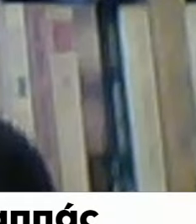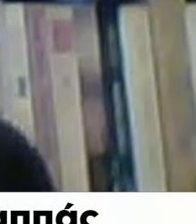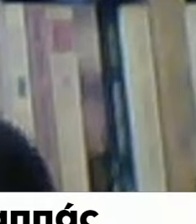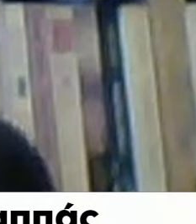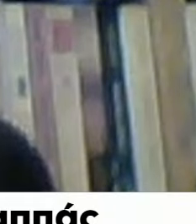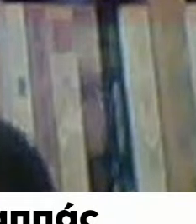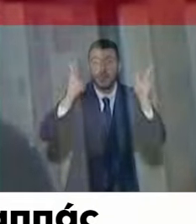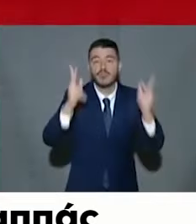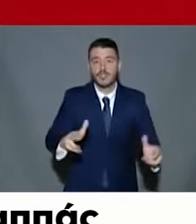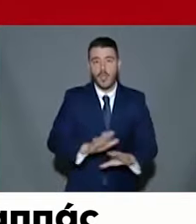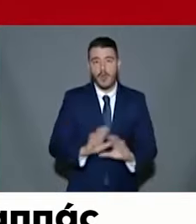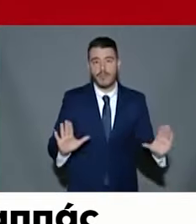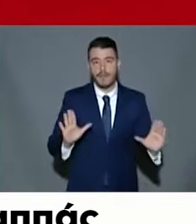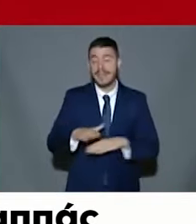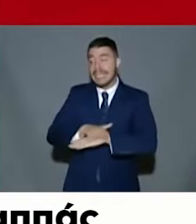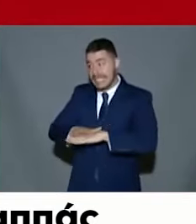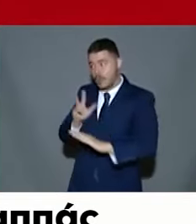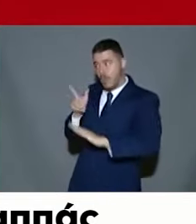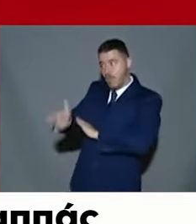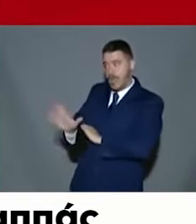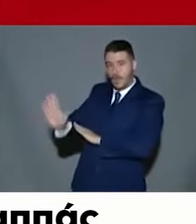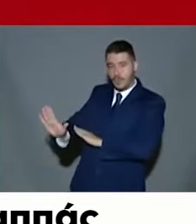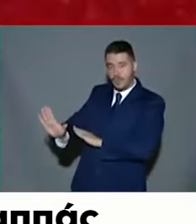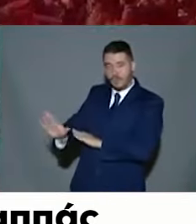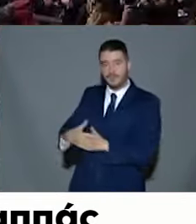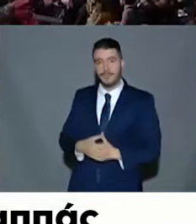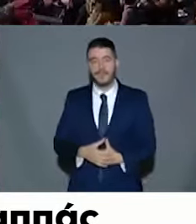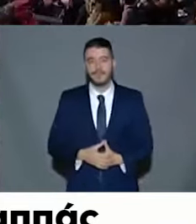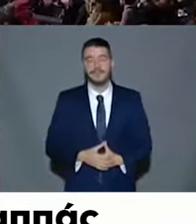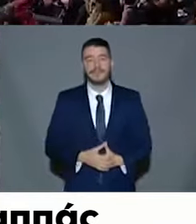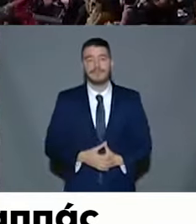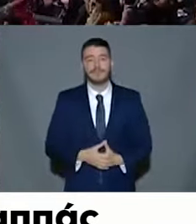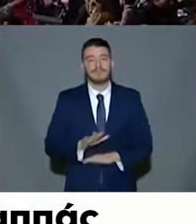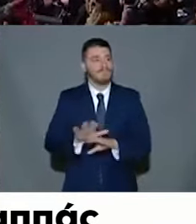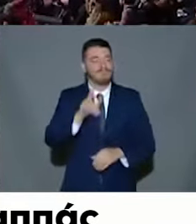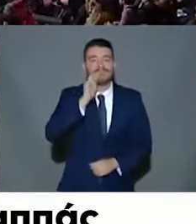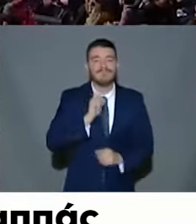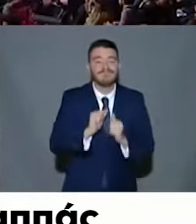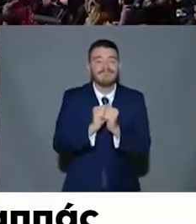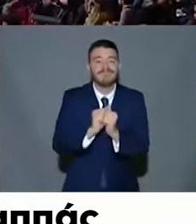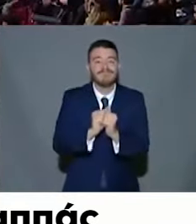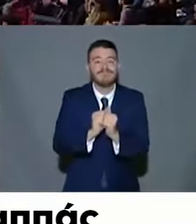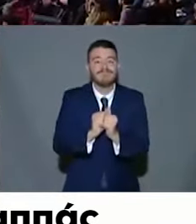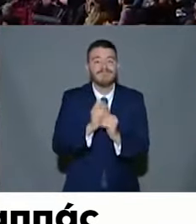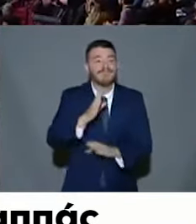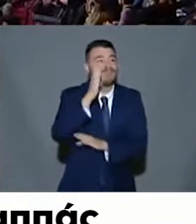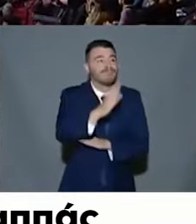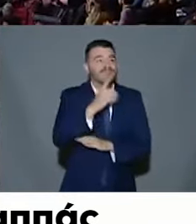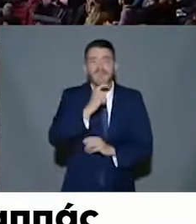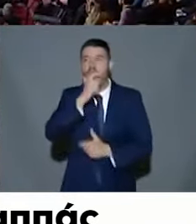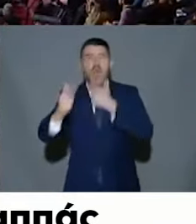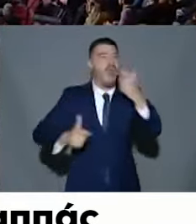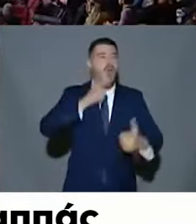εκλογές. Να υποθέσω ότι αφού συμμερίζεσαι αυτή την ερμηνεία, όπως είπες, δεν συμμερίζεσαι και την άποψη που λέει ότι το συνέδριο